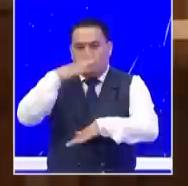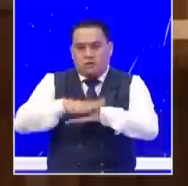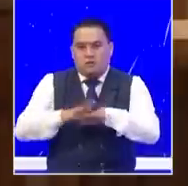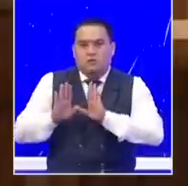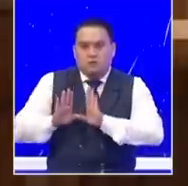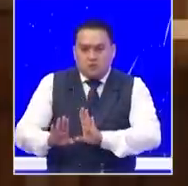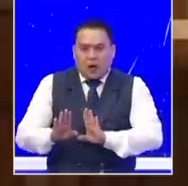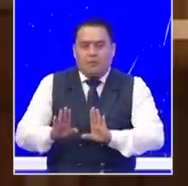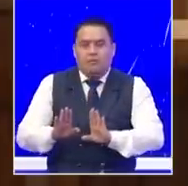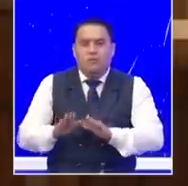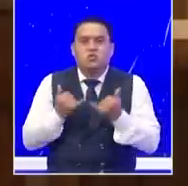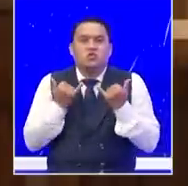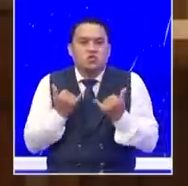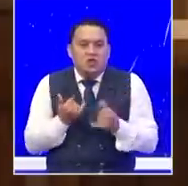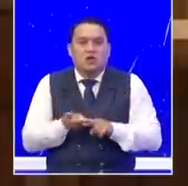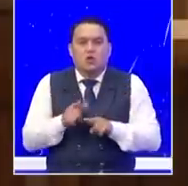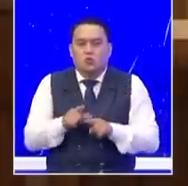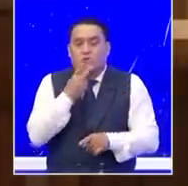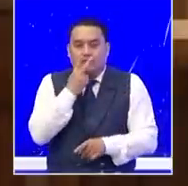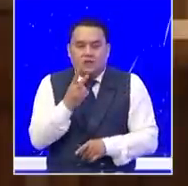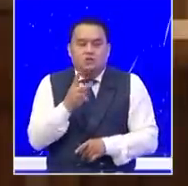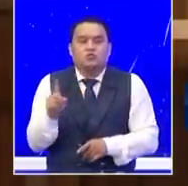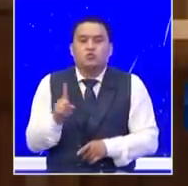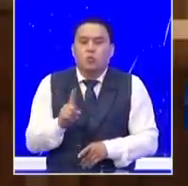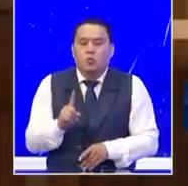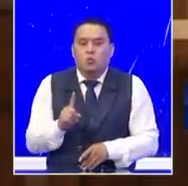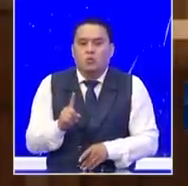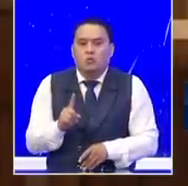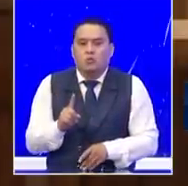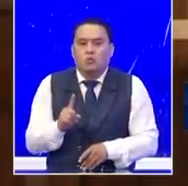идеологии, особенно сейчас, когда, видите, вот,